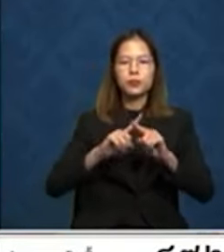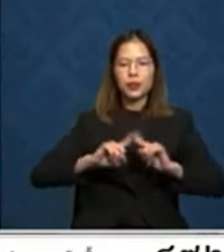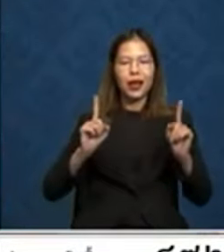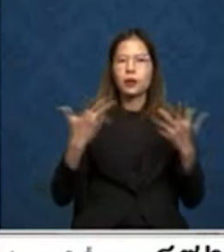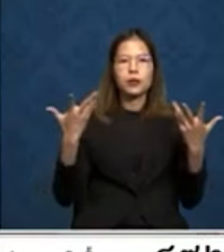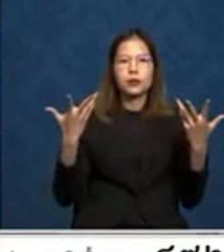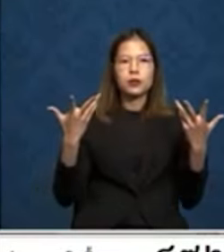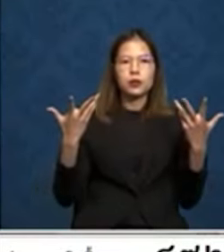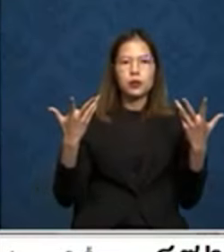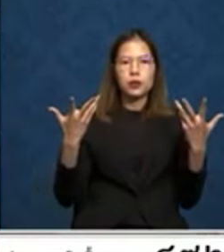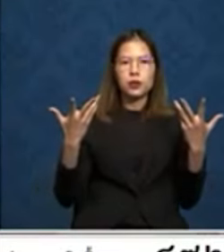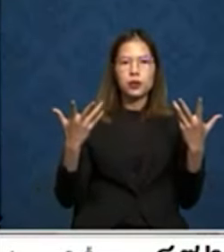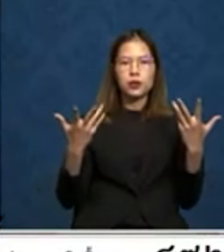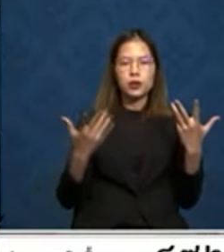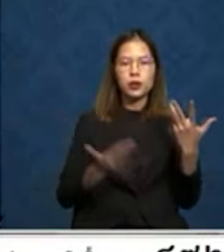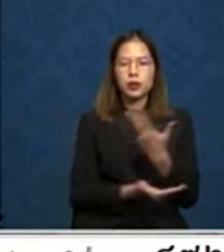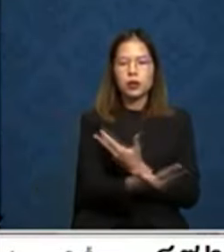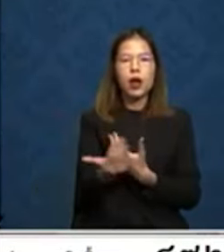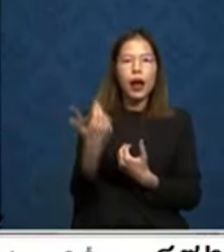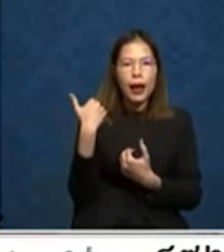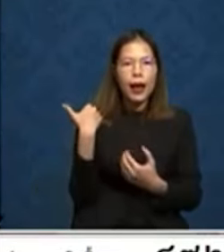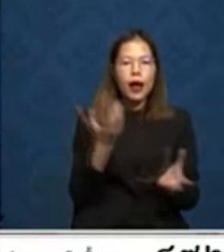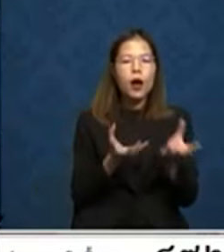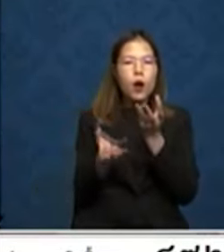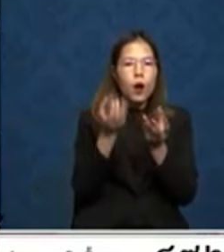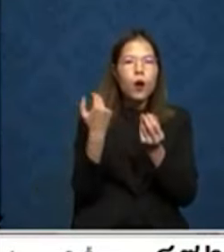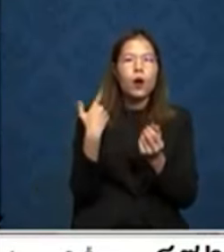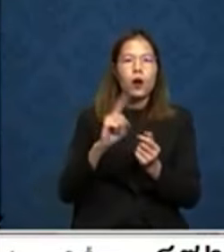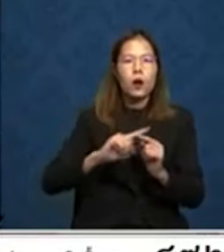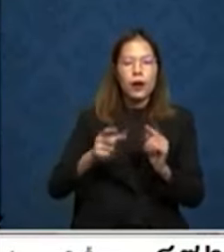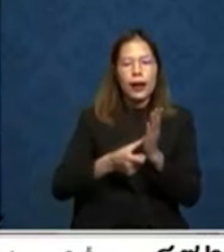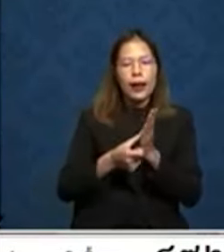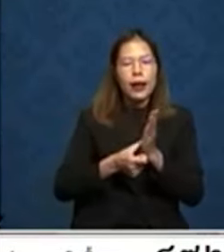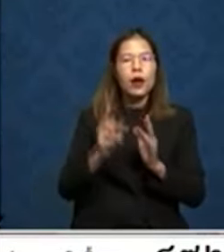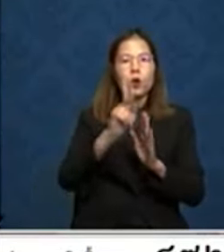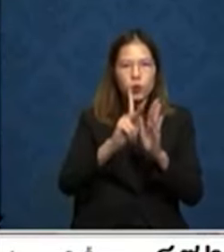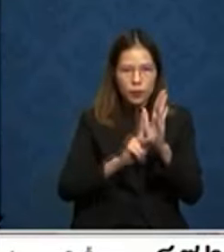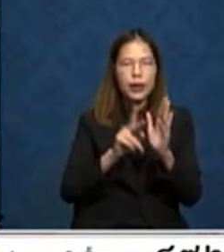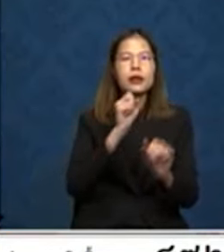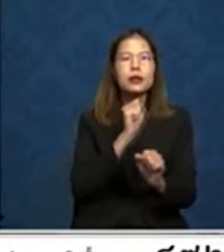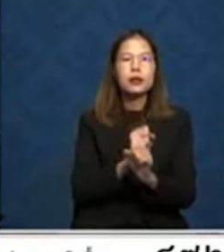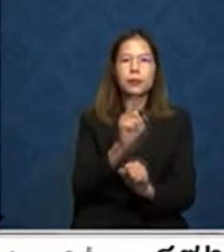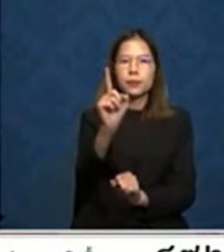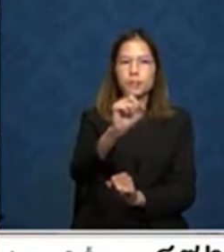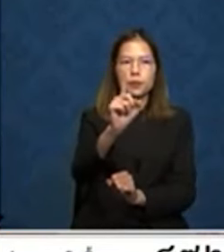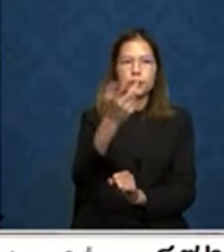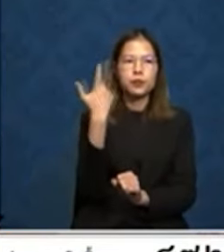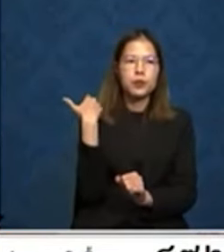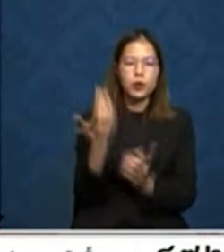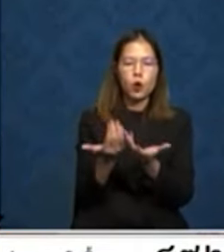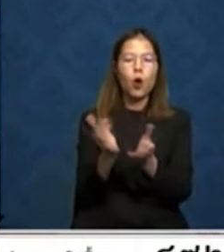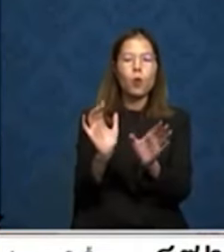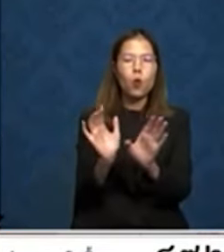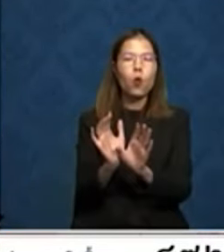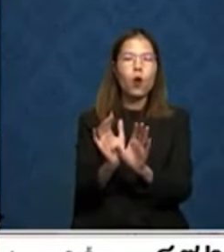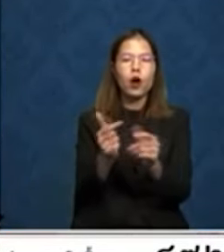ท่านให้ความเห็นว่าการที่จะมีการแก้ไขกฎหมายนี้จะทำให้ความร้าวฉานในครอบครัวเกิด